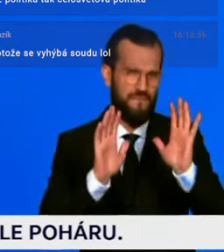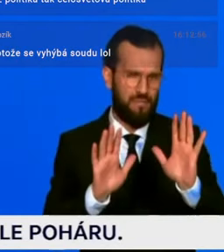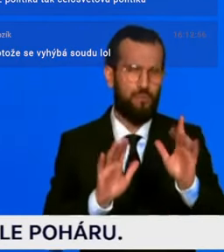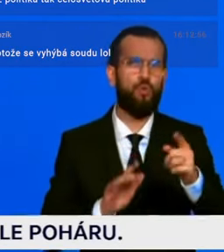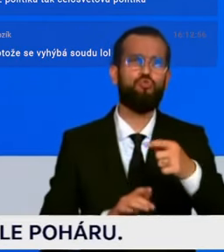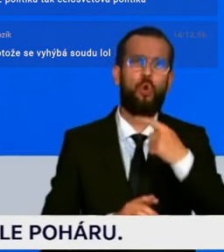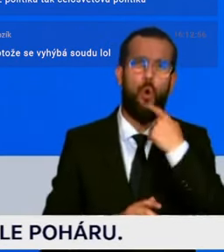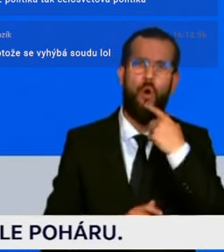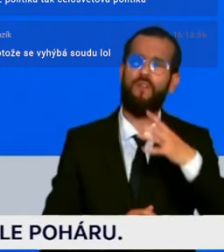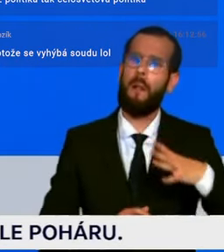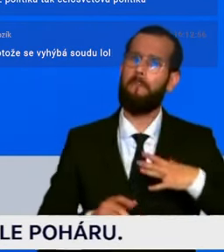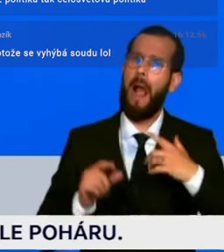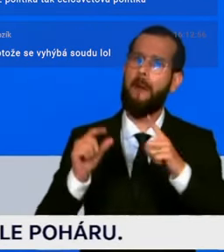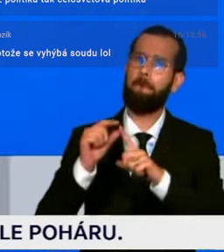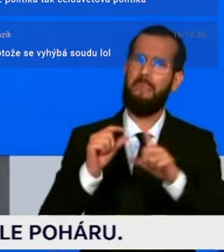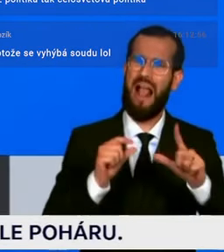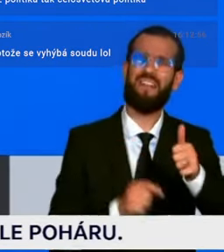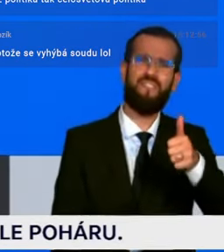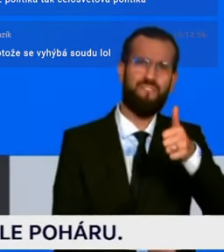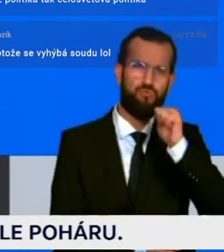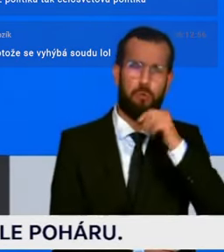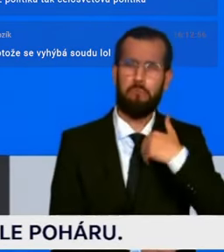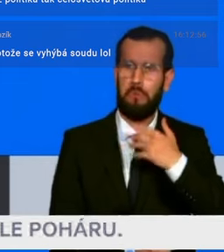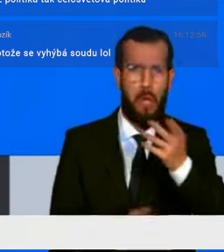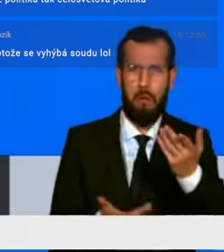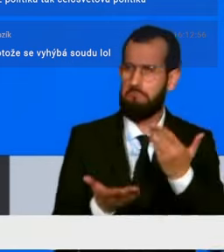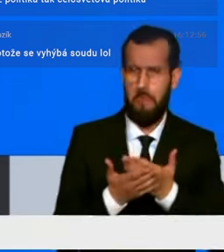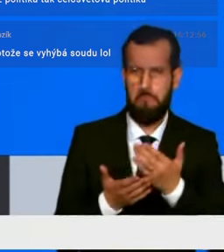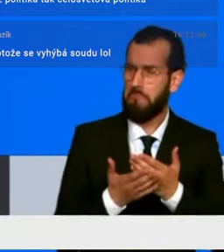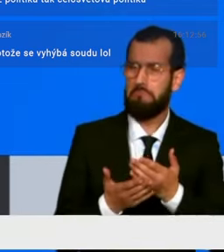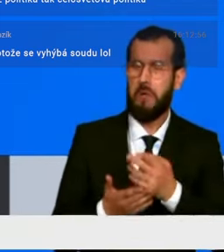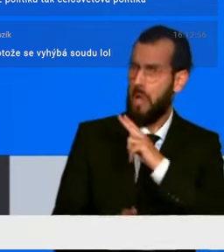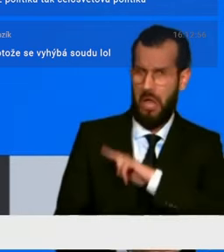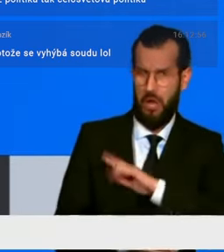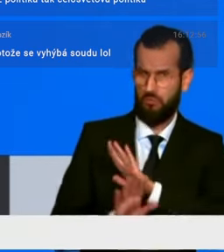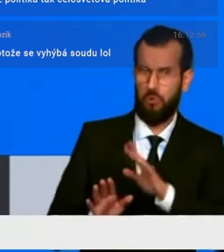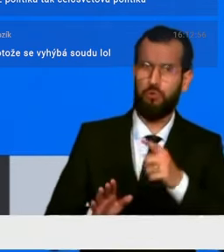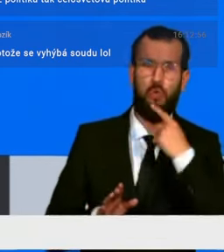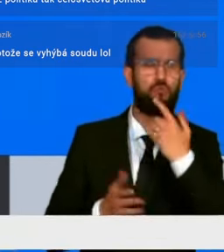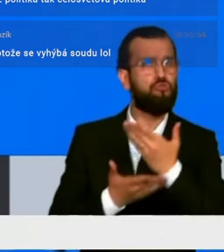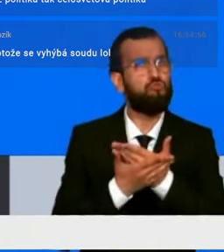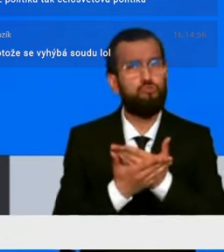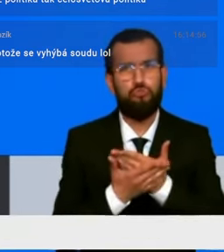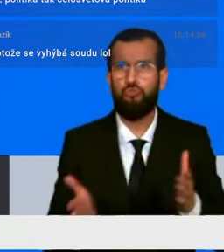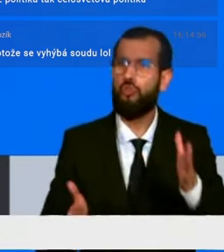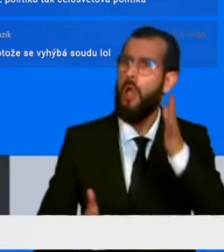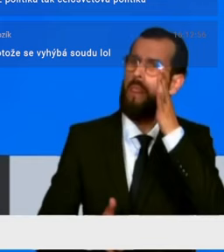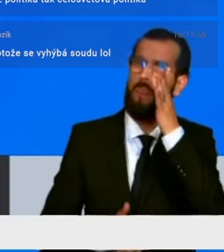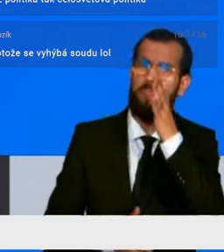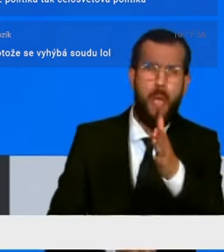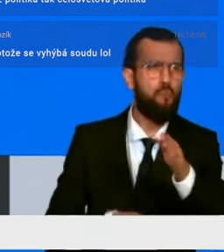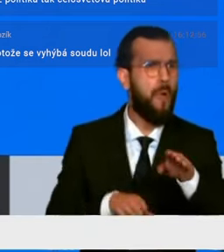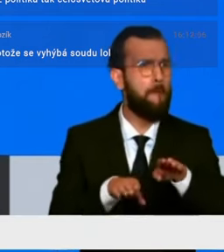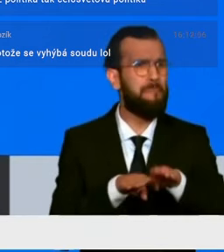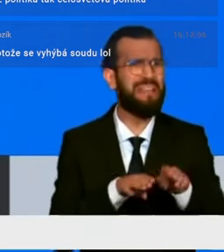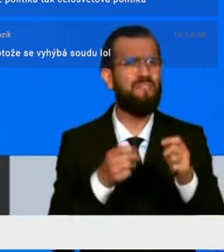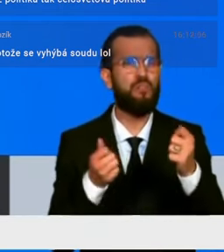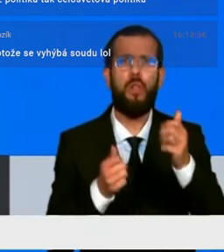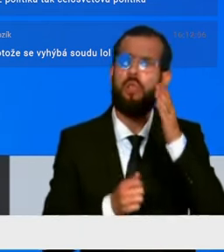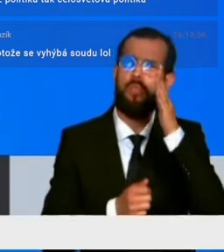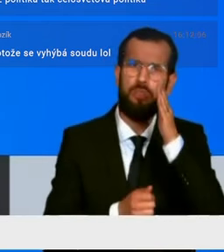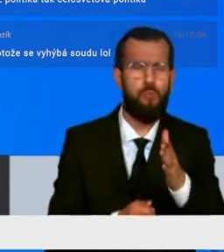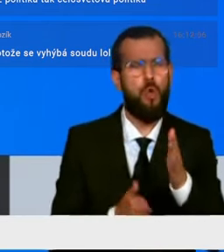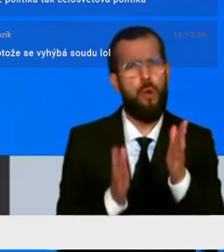povedal povedal pán Pellegrini včera ja to napríklad reš rešpektujem povedali ste že nič také nie je na stole nechystá to ani minister financií to znamená